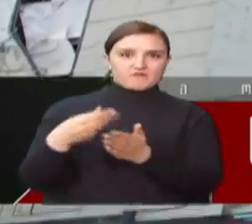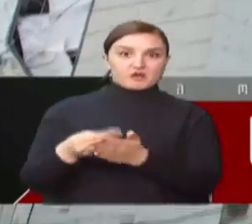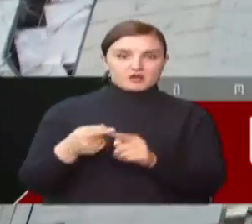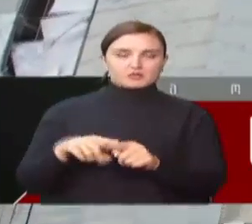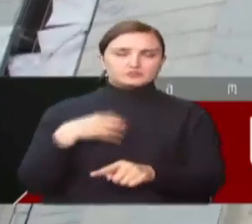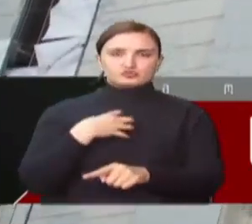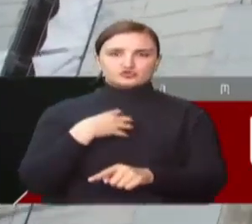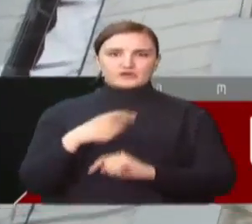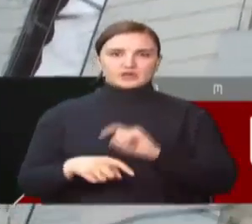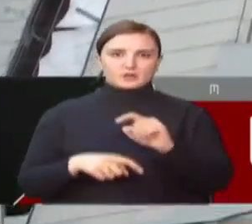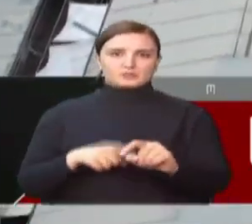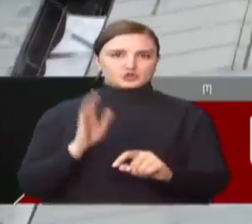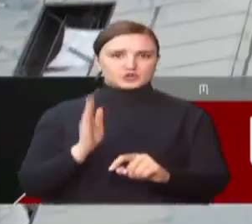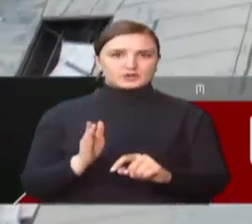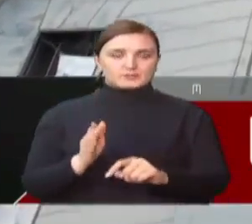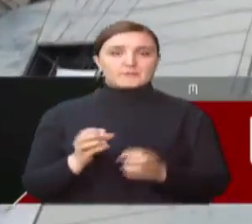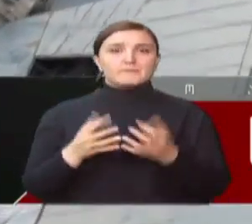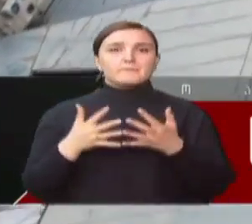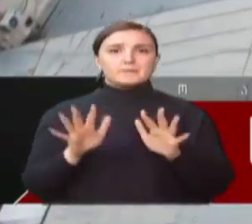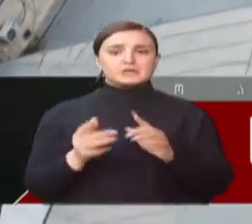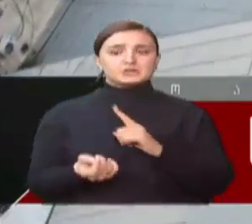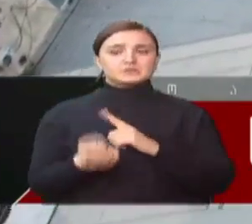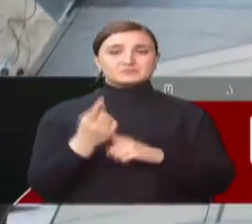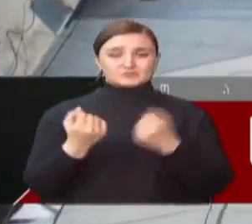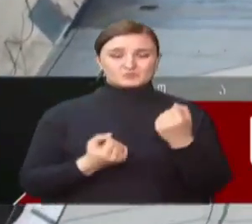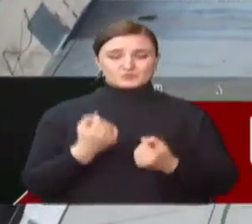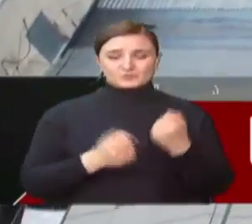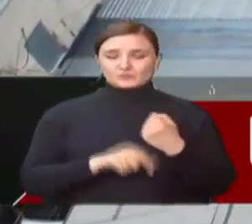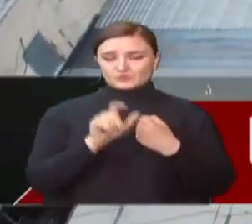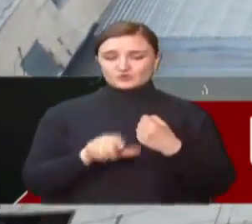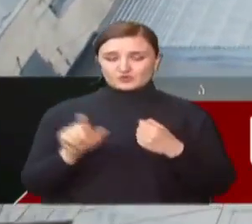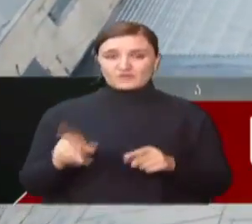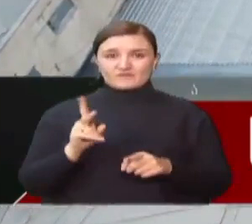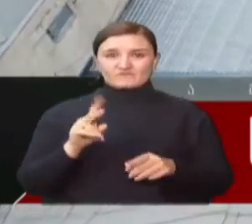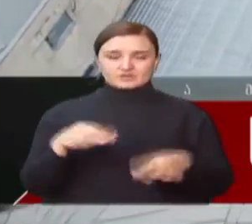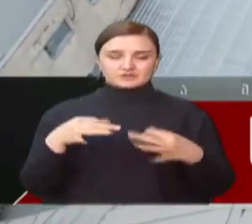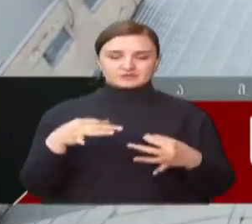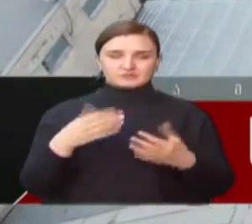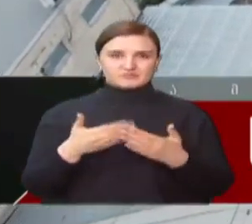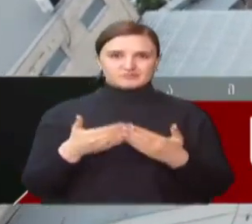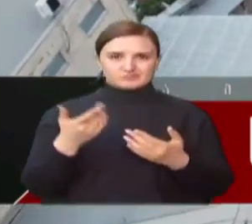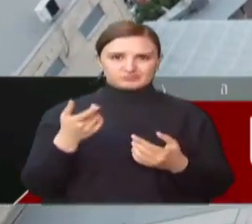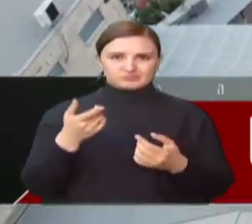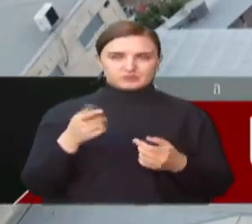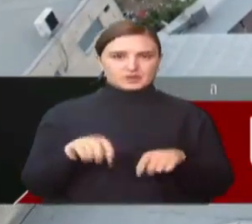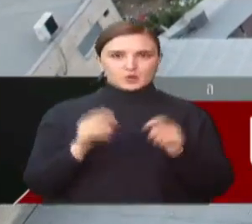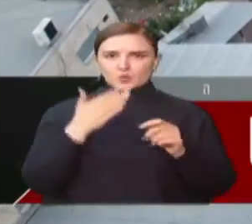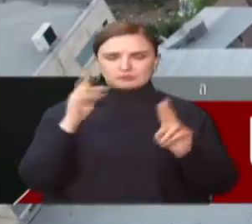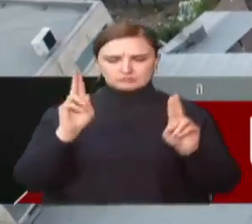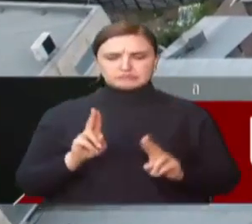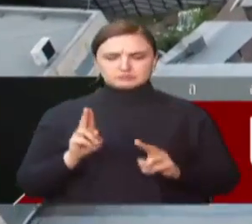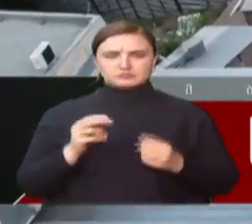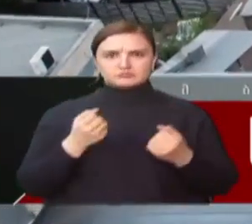წინ გადადგმული ნაბიჯია. Მეტიც, როგორც ირკვევა იმ მძღოლებისთვის, რომლებიც საგზაო წესებს არ არღვევენ, მათთვის